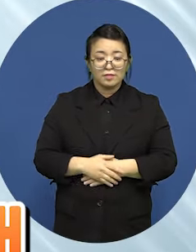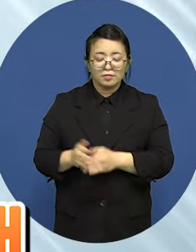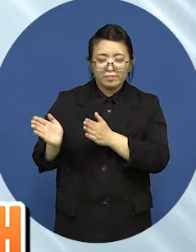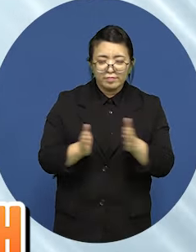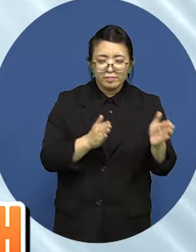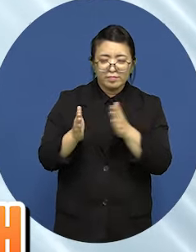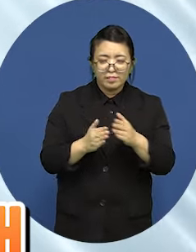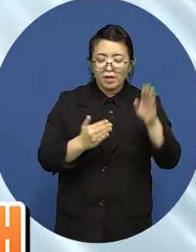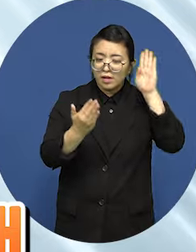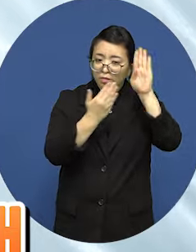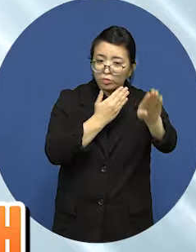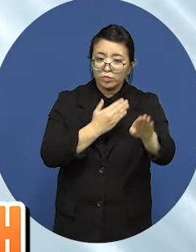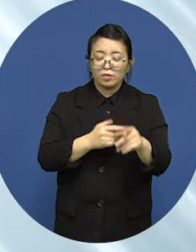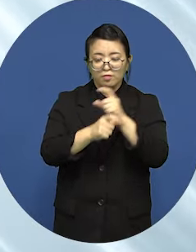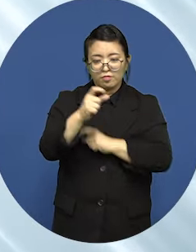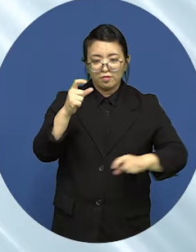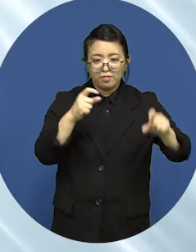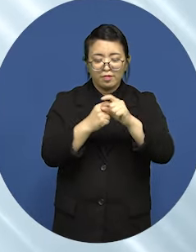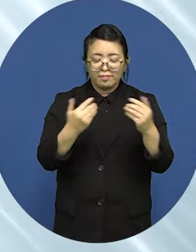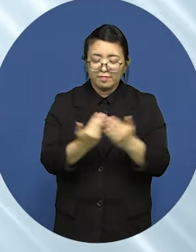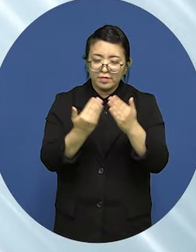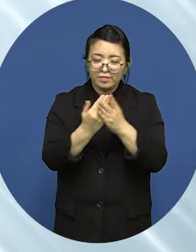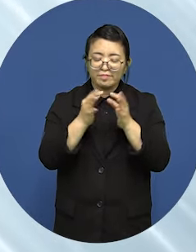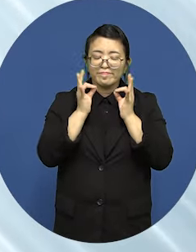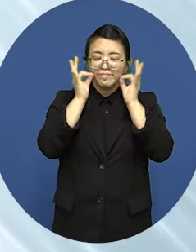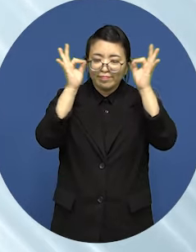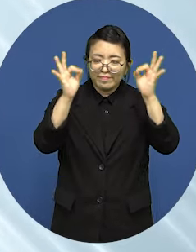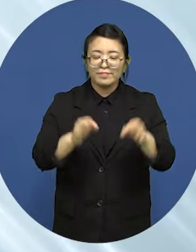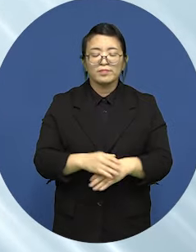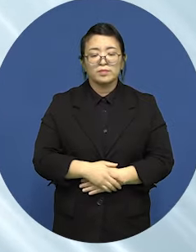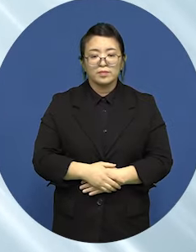우리 시민들과 함께 더욱 발전하는 양산을